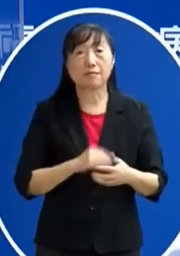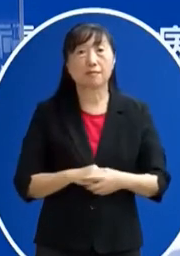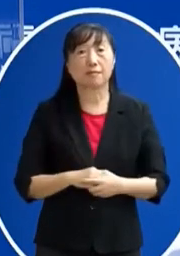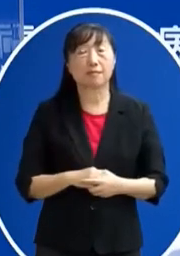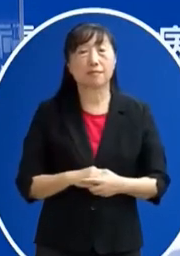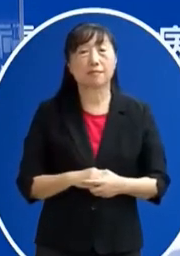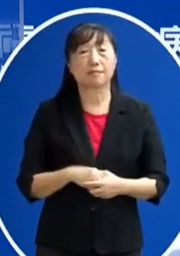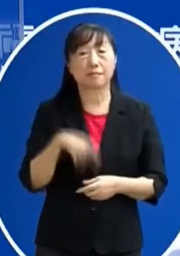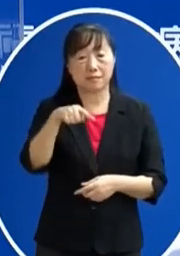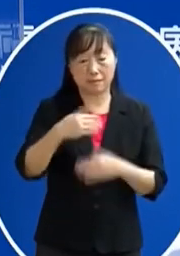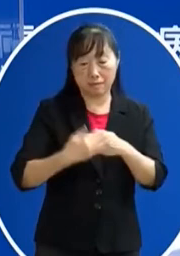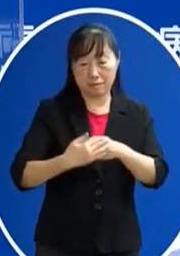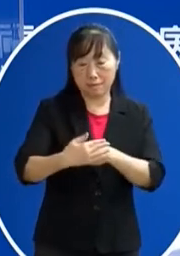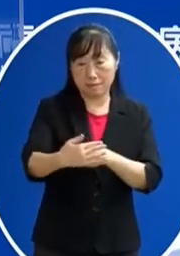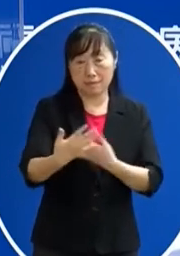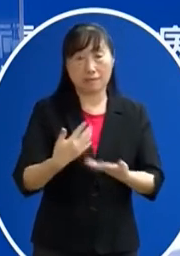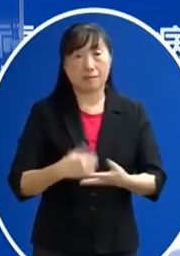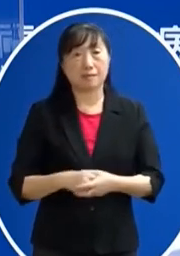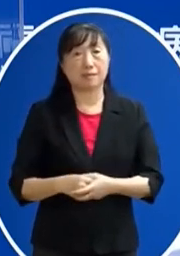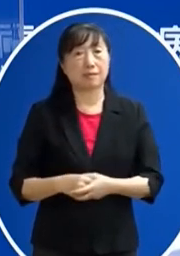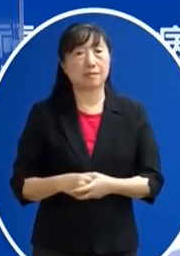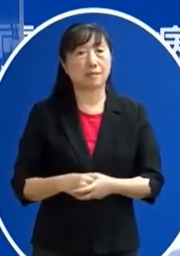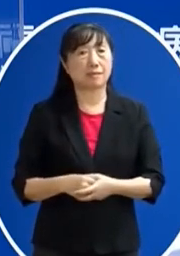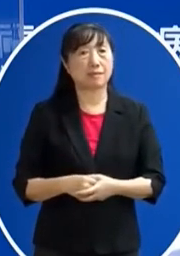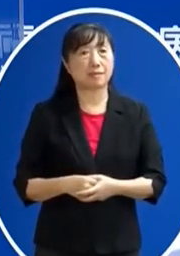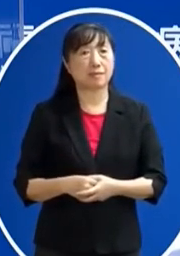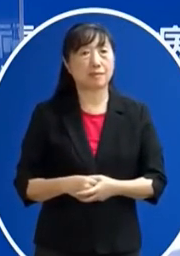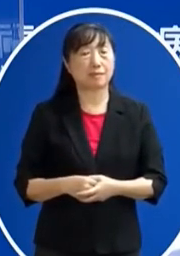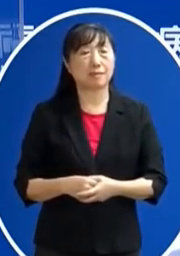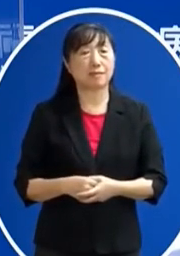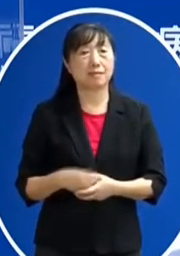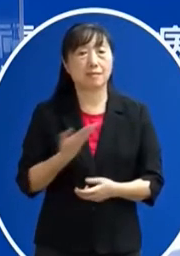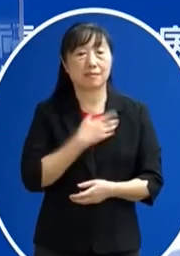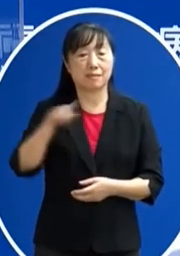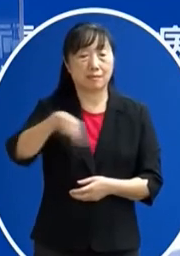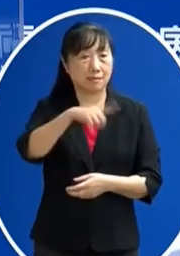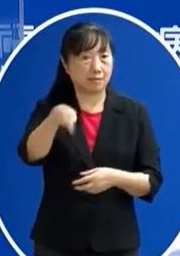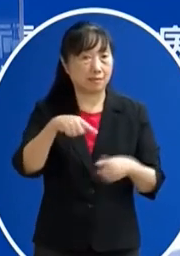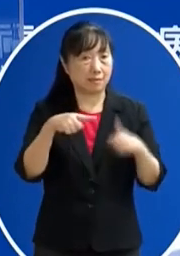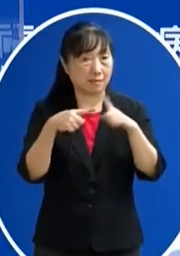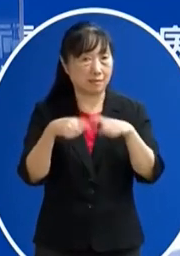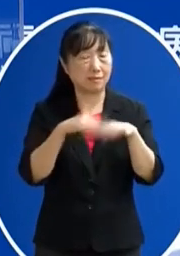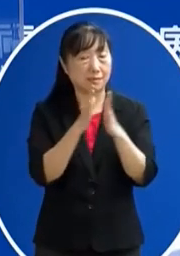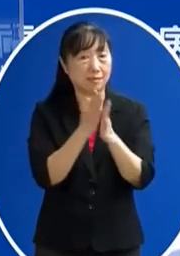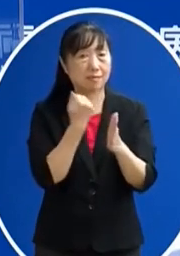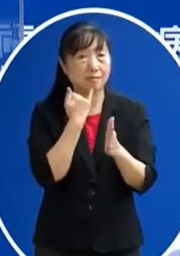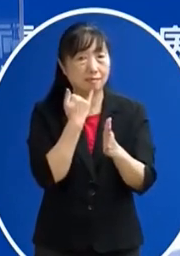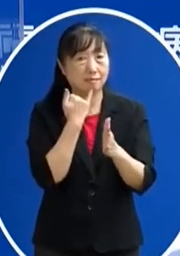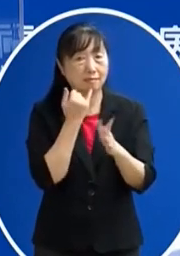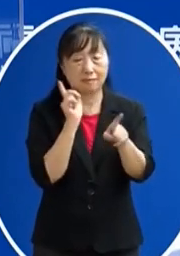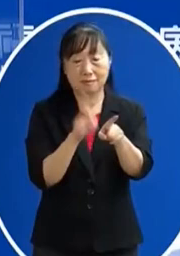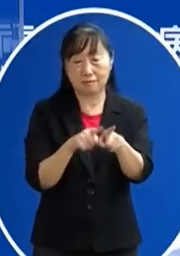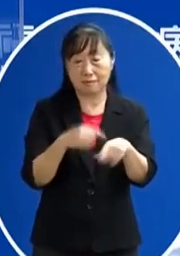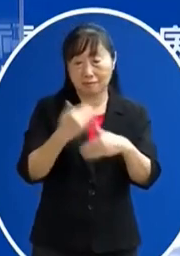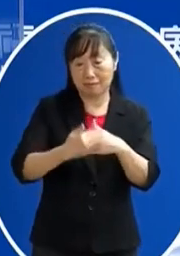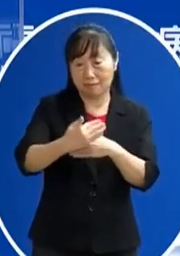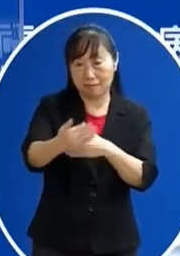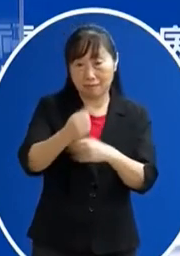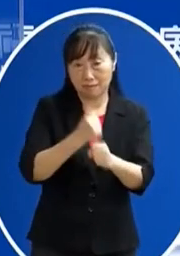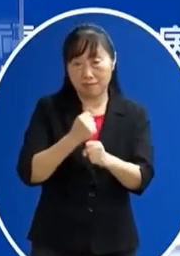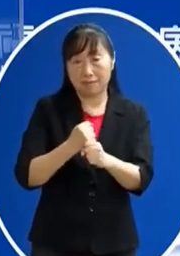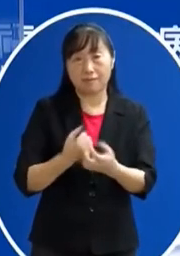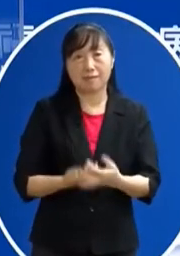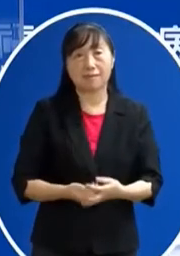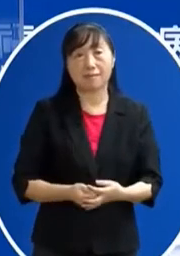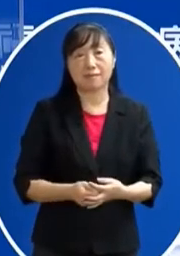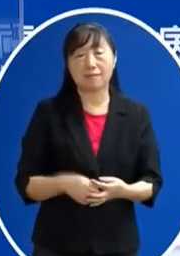觉得这整体的程序还让他能够这个相关的人员能够在按部就班一步一步的做好。